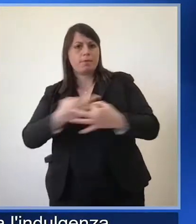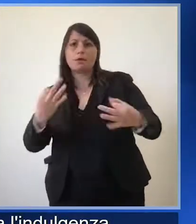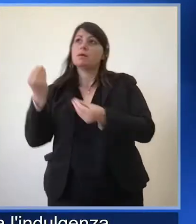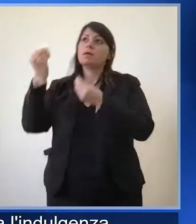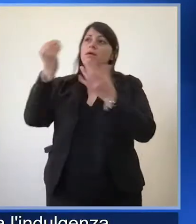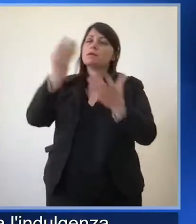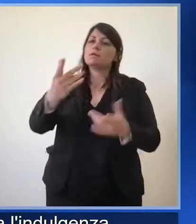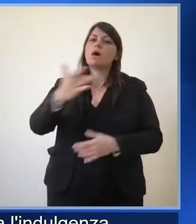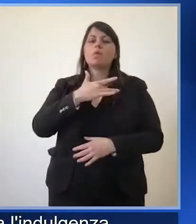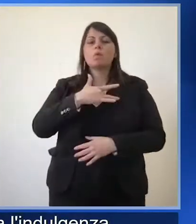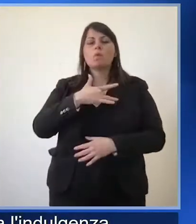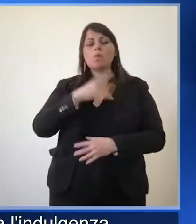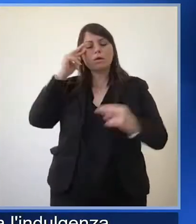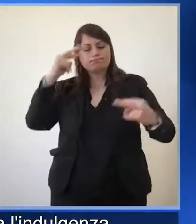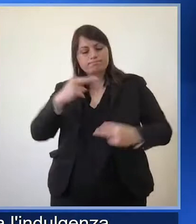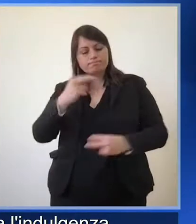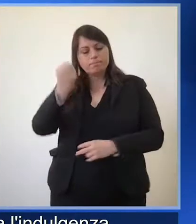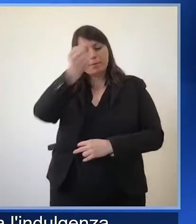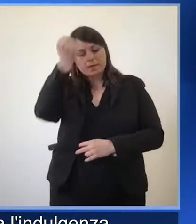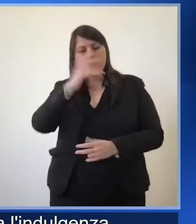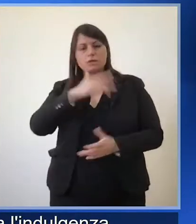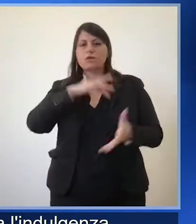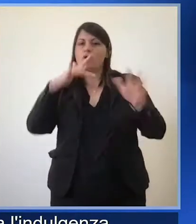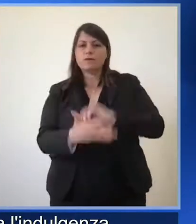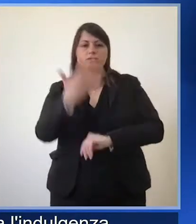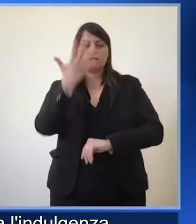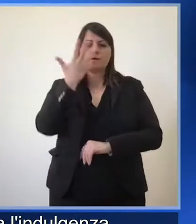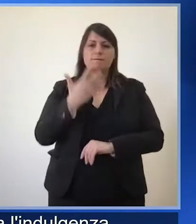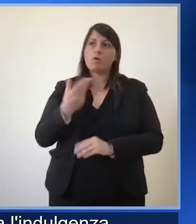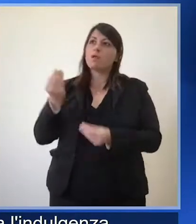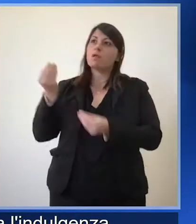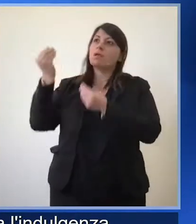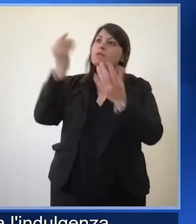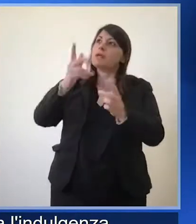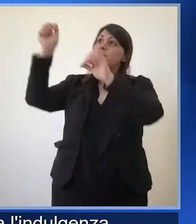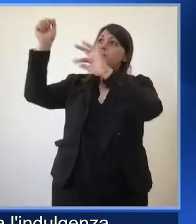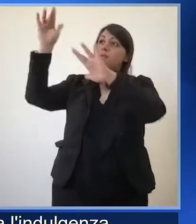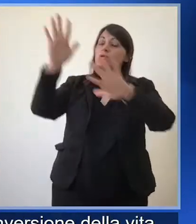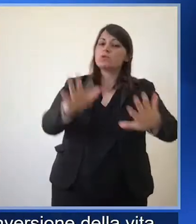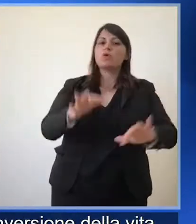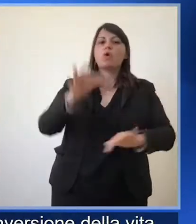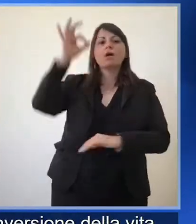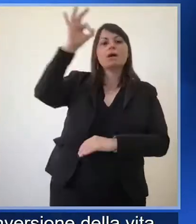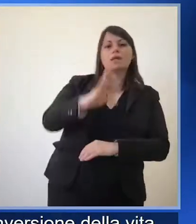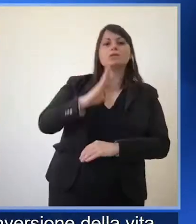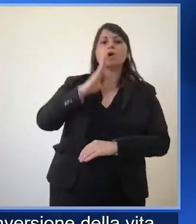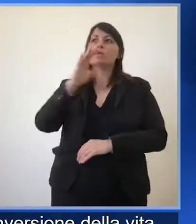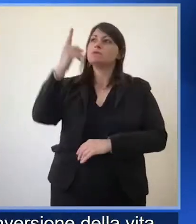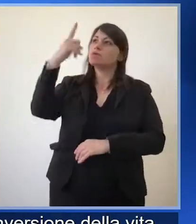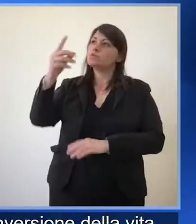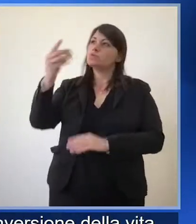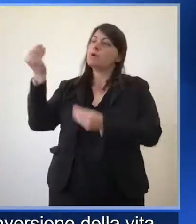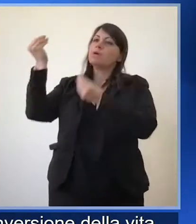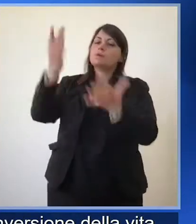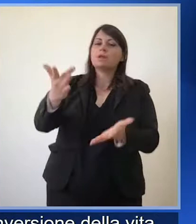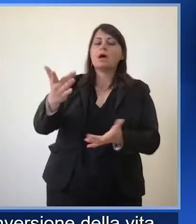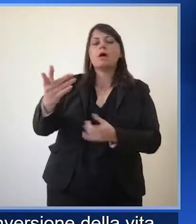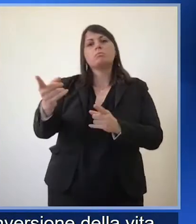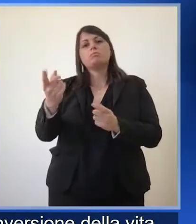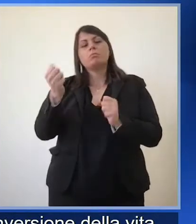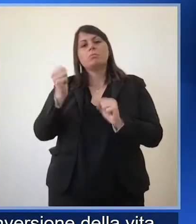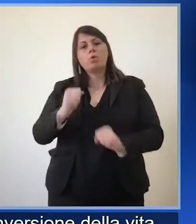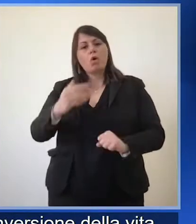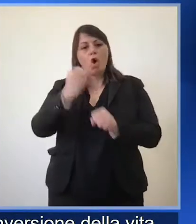Sancti Spiritus, et finale in perseverancia, in bonis operibus triva vobis, omnipotens et